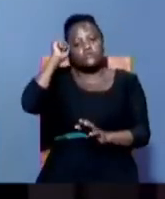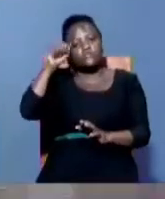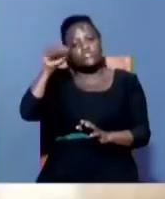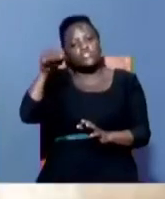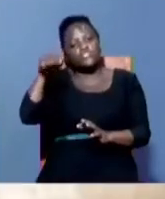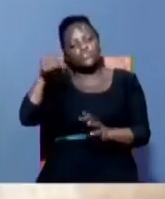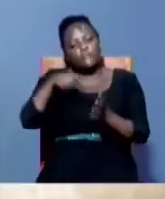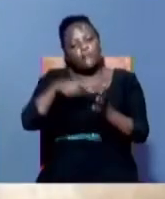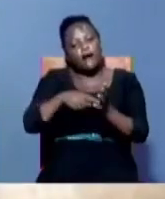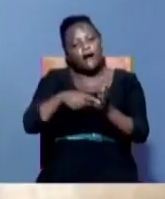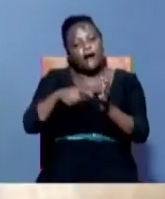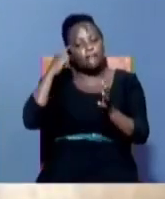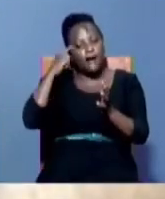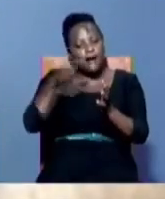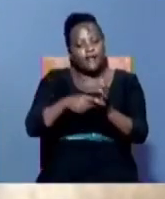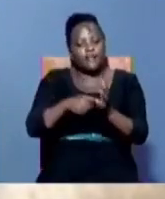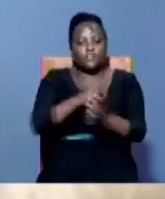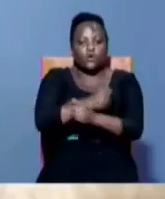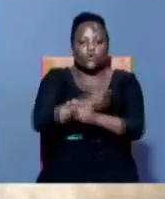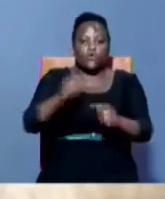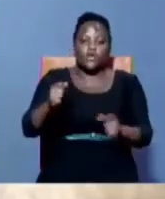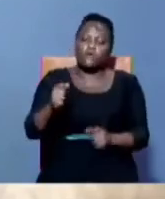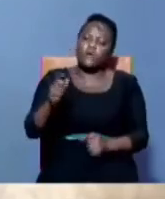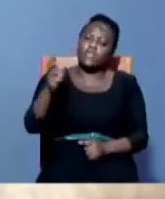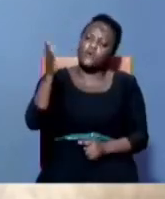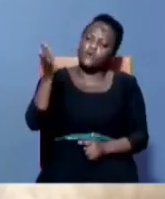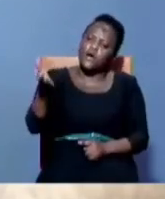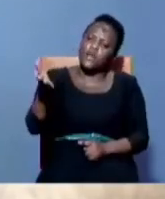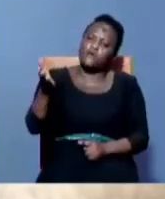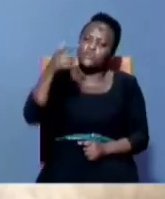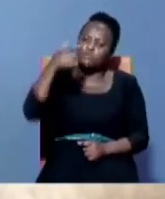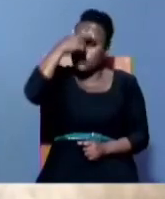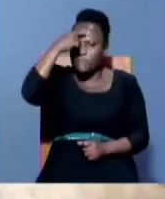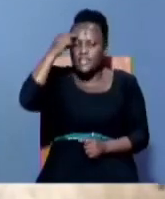Yesu. Hao ndio watakaotamkwa na